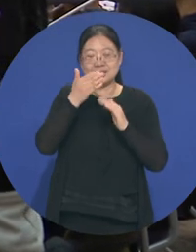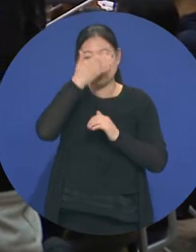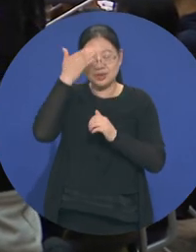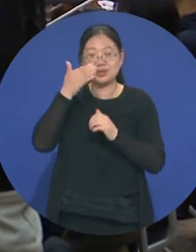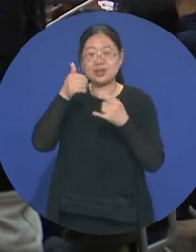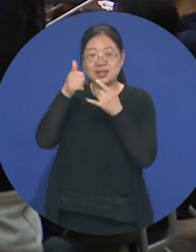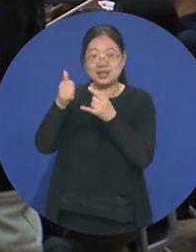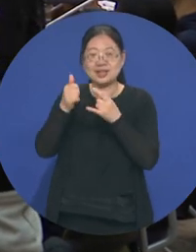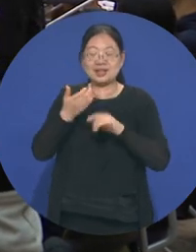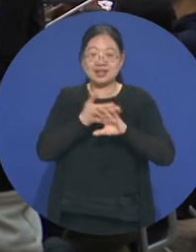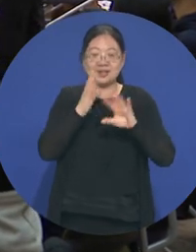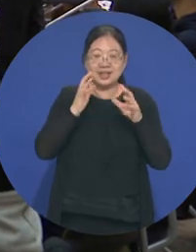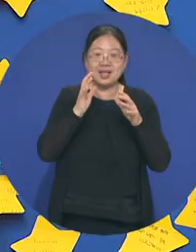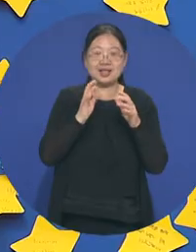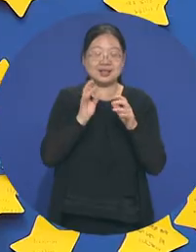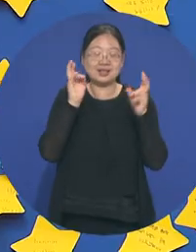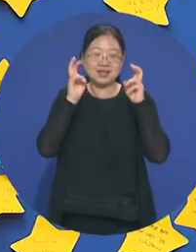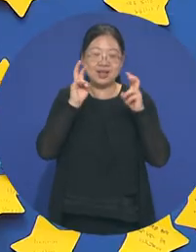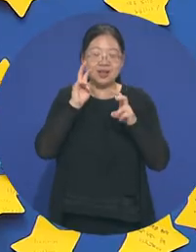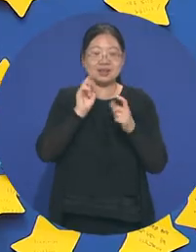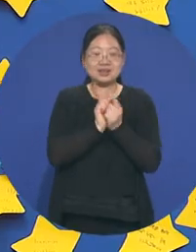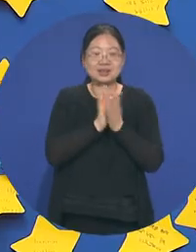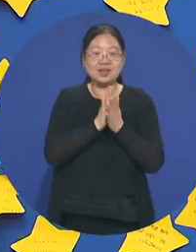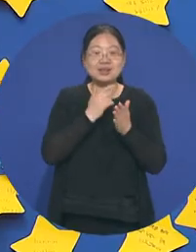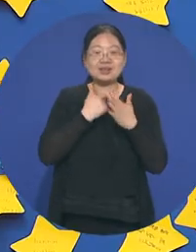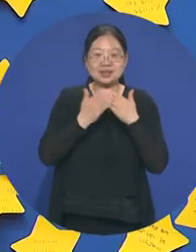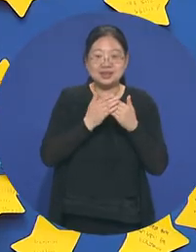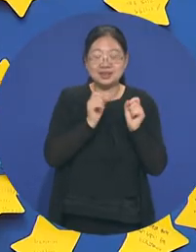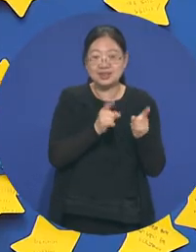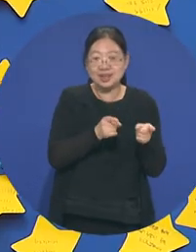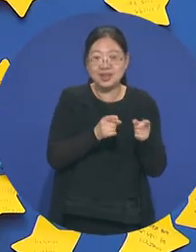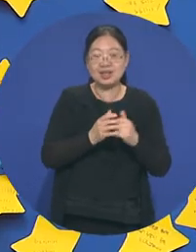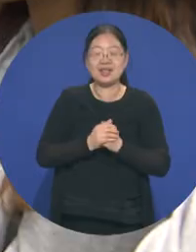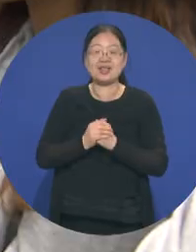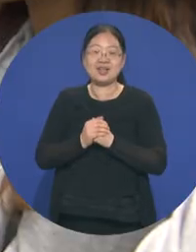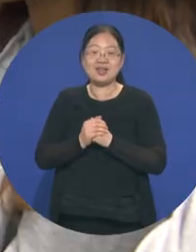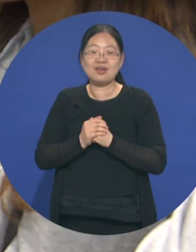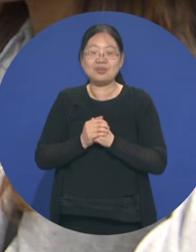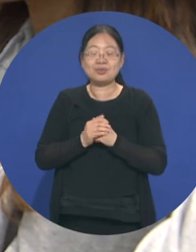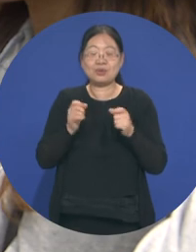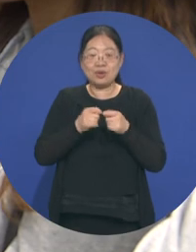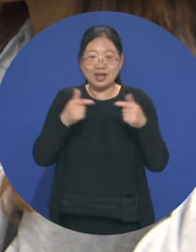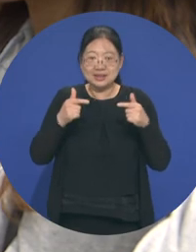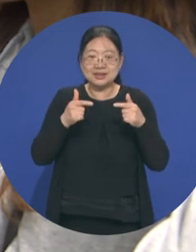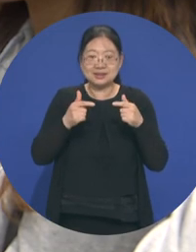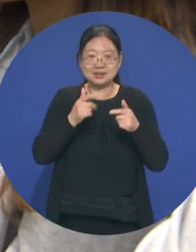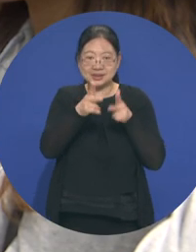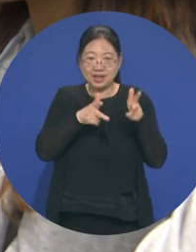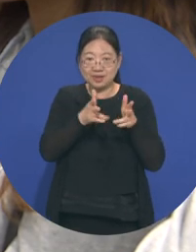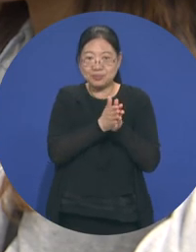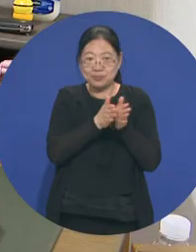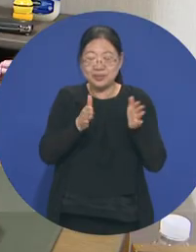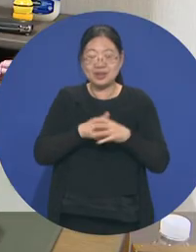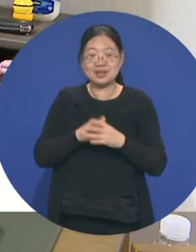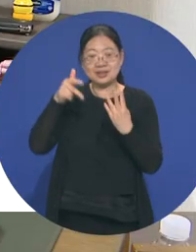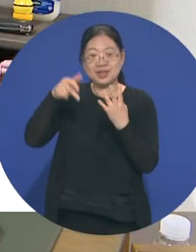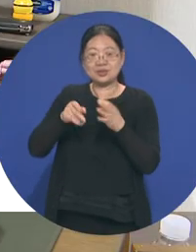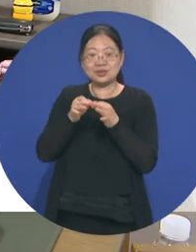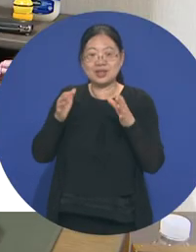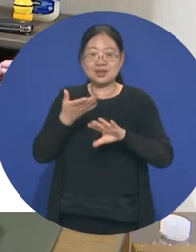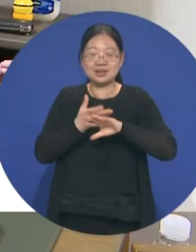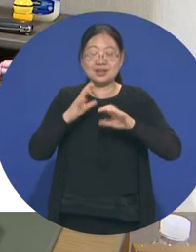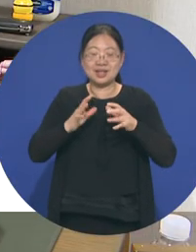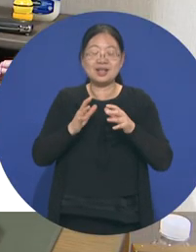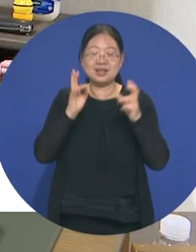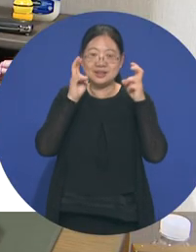청년에게 해외기업 현장 체험 기회를 주는 경기청년 해외취업 기충 사업을 시작했습니다 4주 동안의